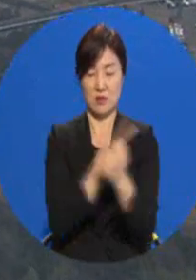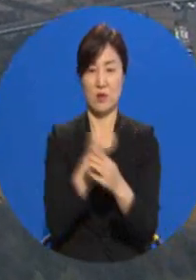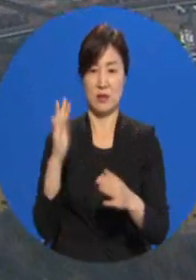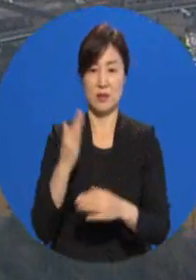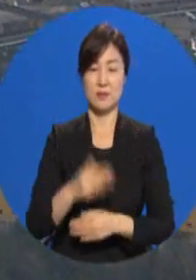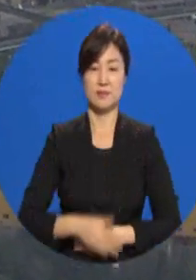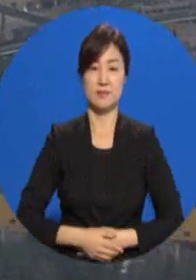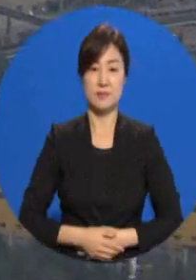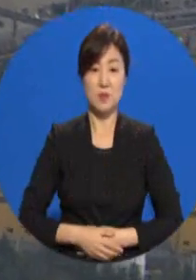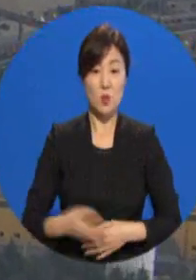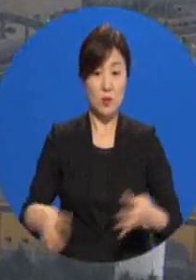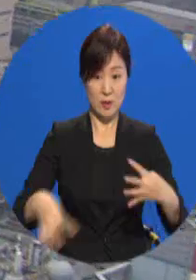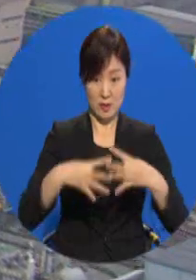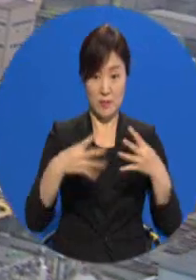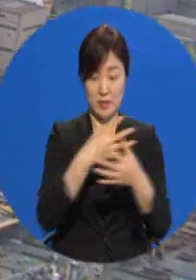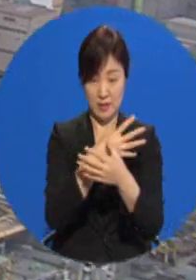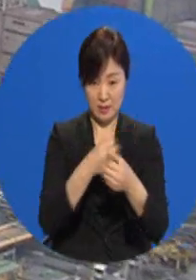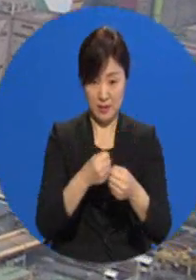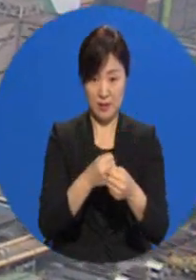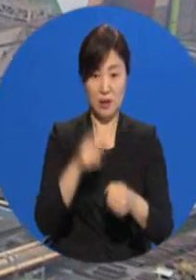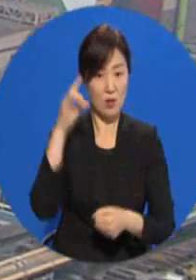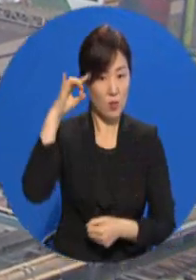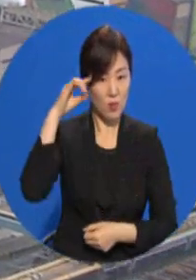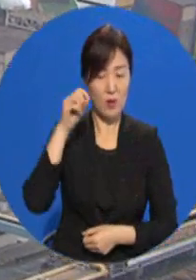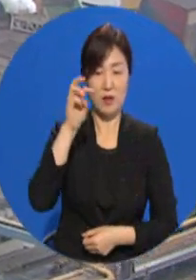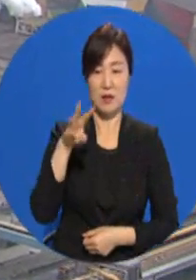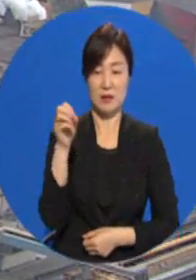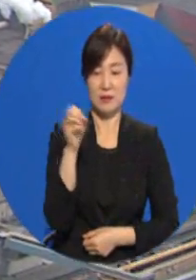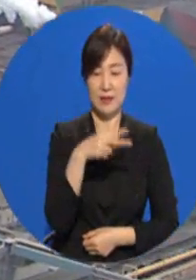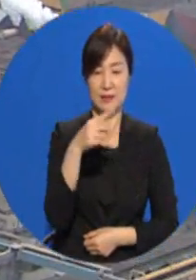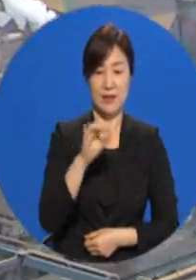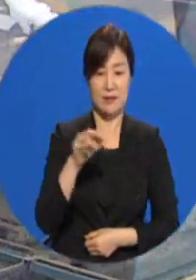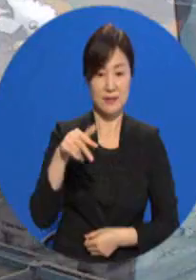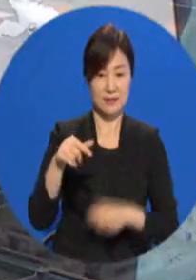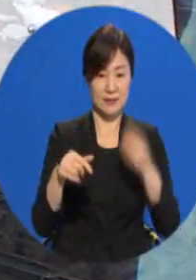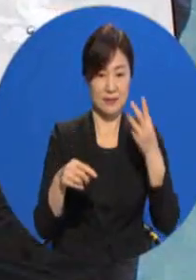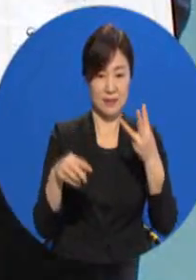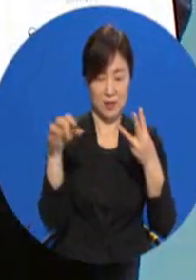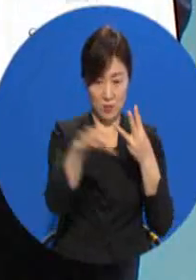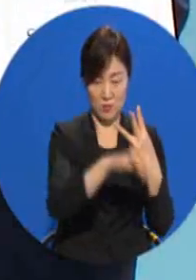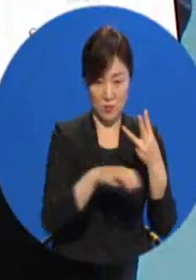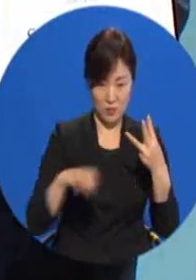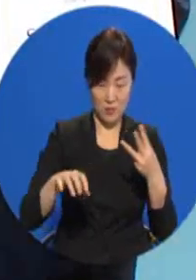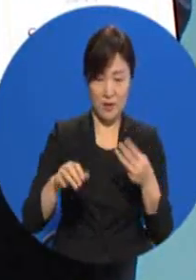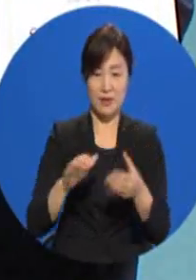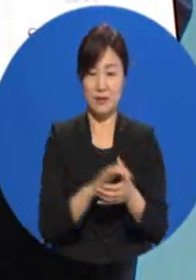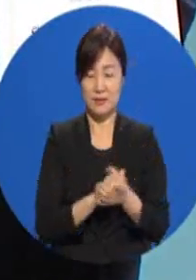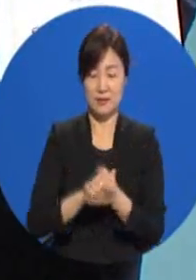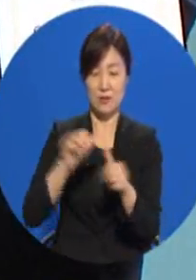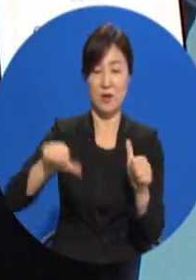이번 협약으로 포항과 당진, 광양 등 철강산업도시 세 곳이 지속가능한 친환경